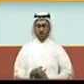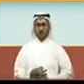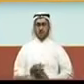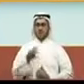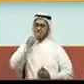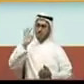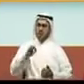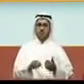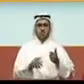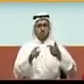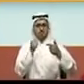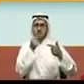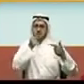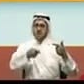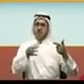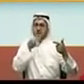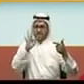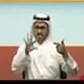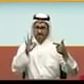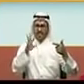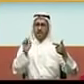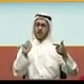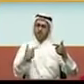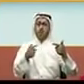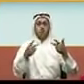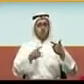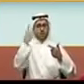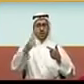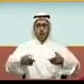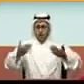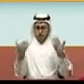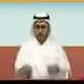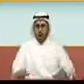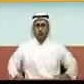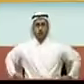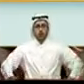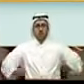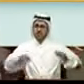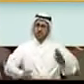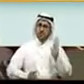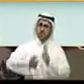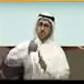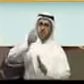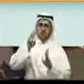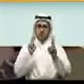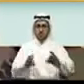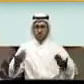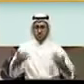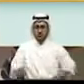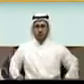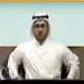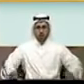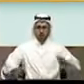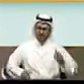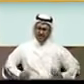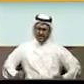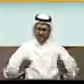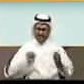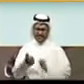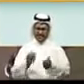السعودي للألعاب القوى لذوي الإعاقة والمنتخب السعودي لكرة السلة على الكراسي المتحركة، إلى جانب